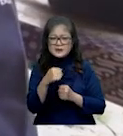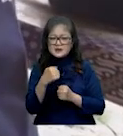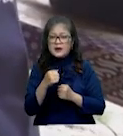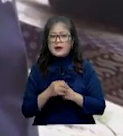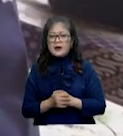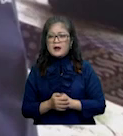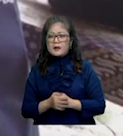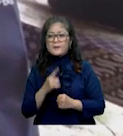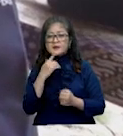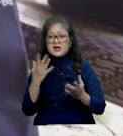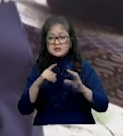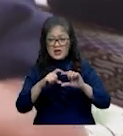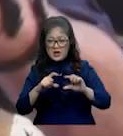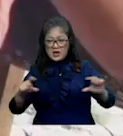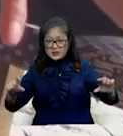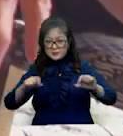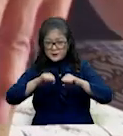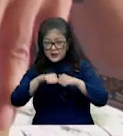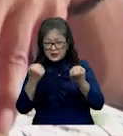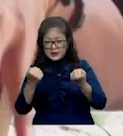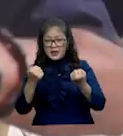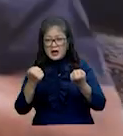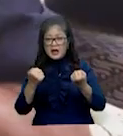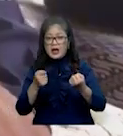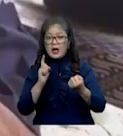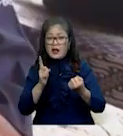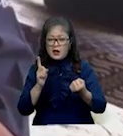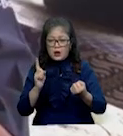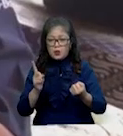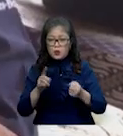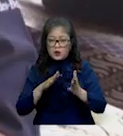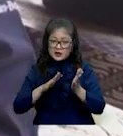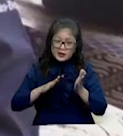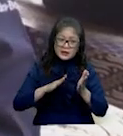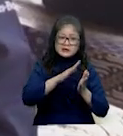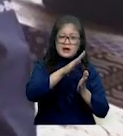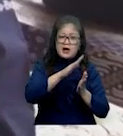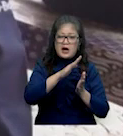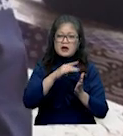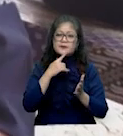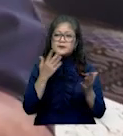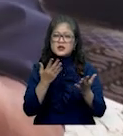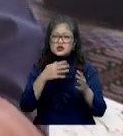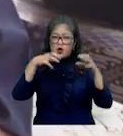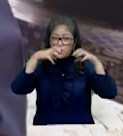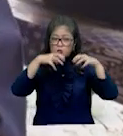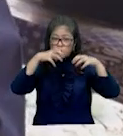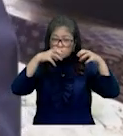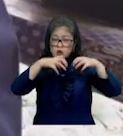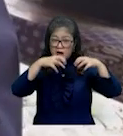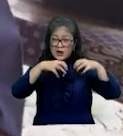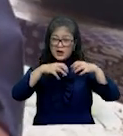patah, terus bodinya juga kalau udah dia nanjak, kebetulan hujan, itu kan susah